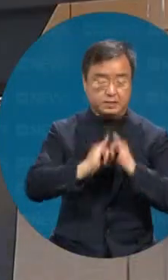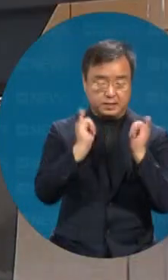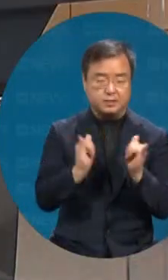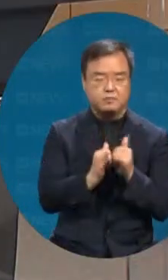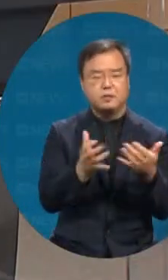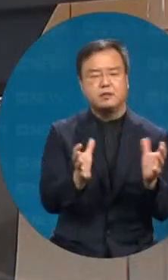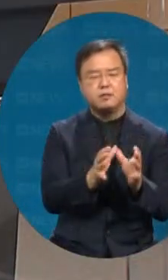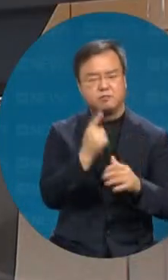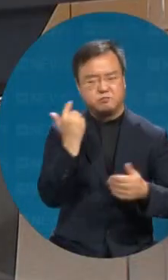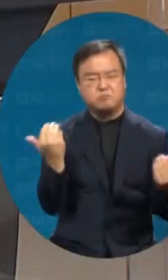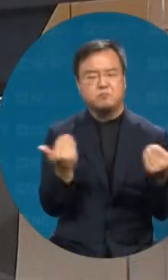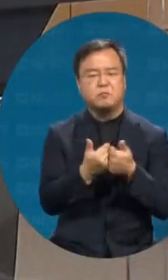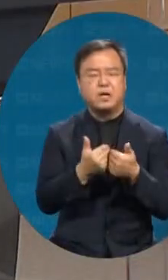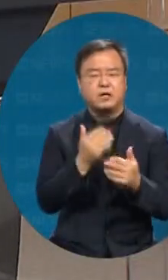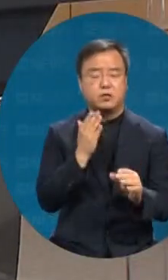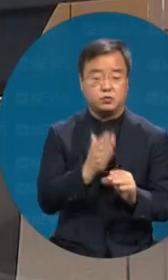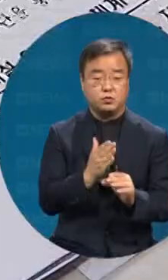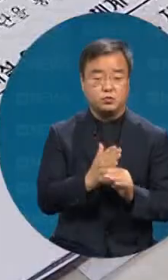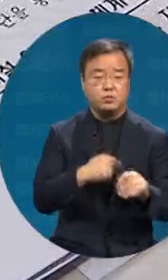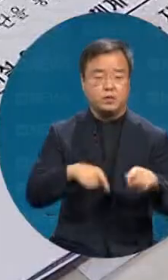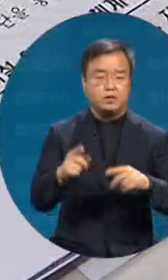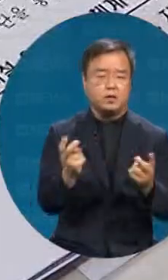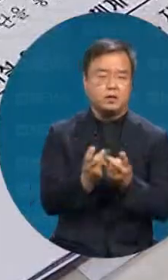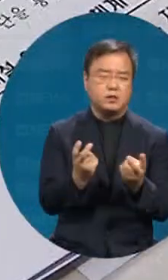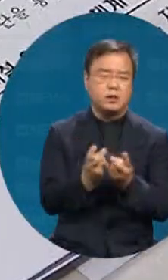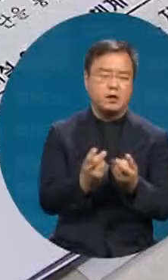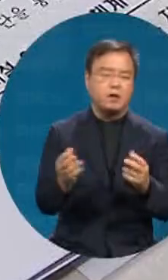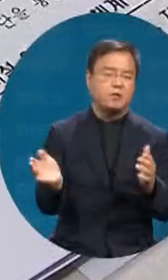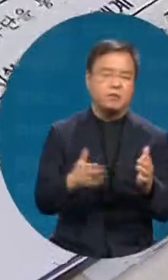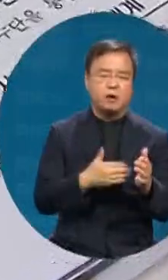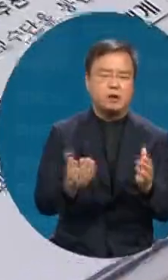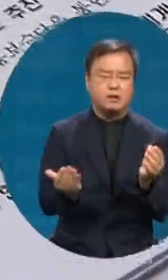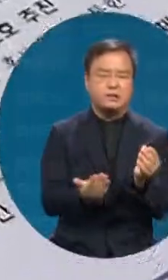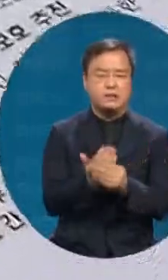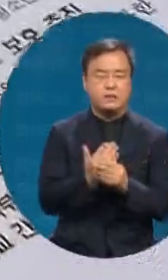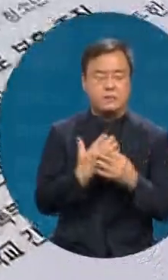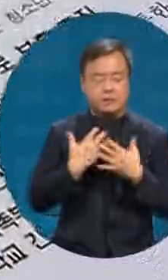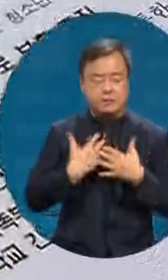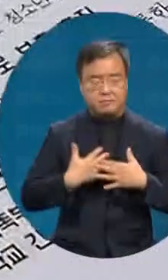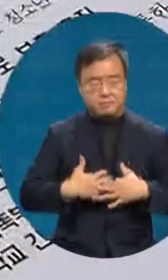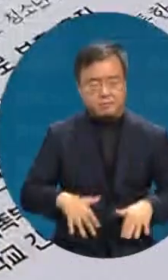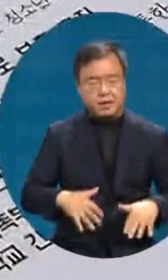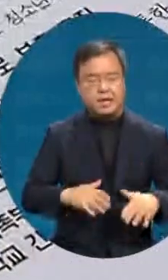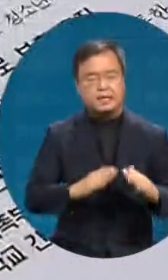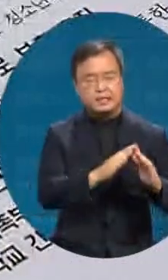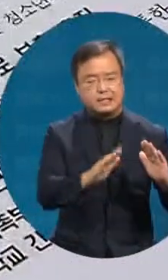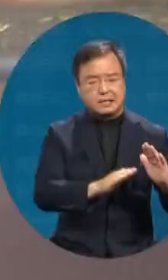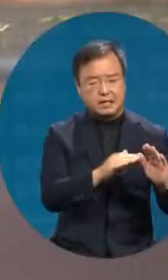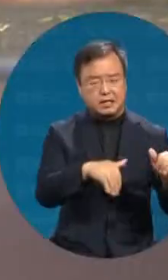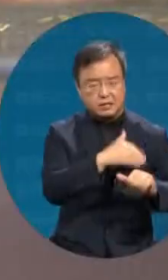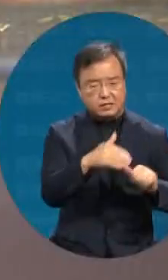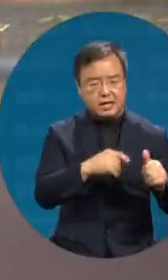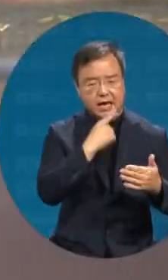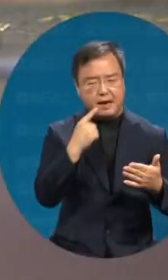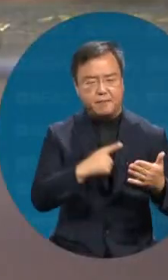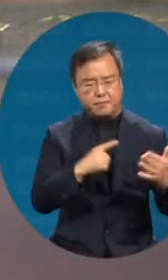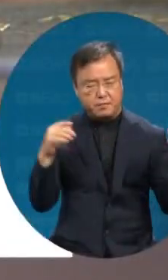확산하고 있습니다 정책 공백이 불가피하고 피해가 취약계층에 집중될 수 있다는 겁니다